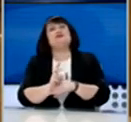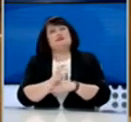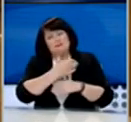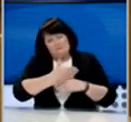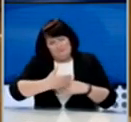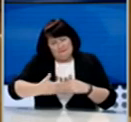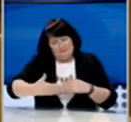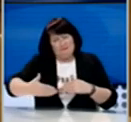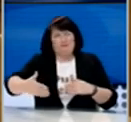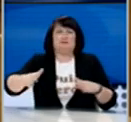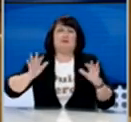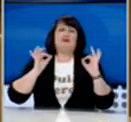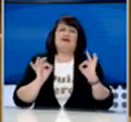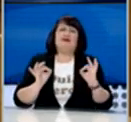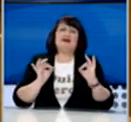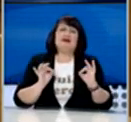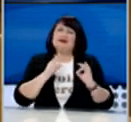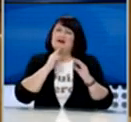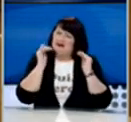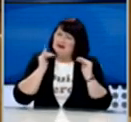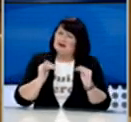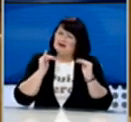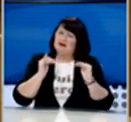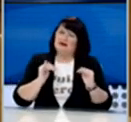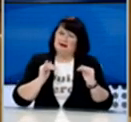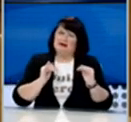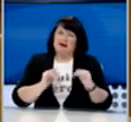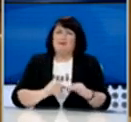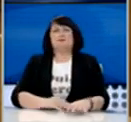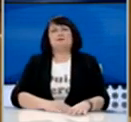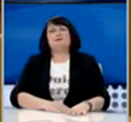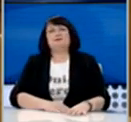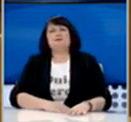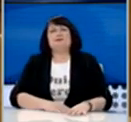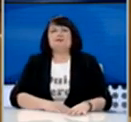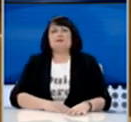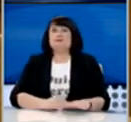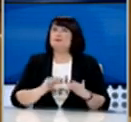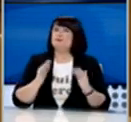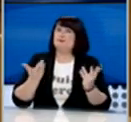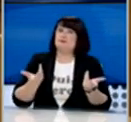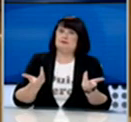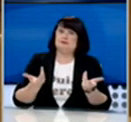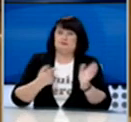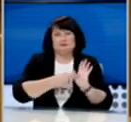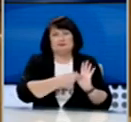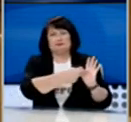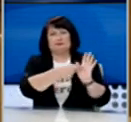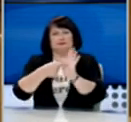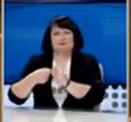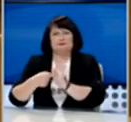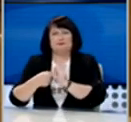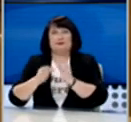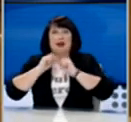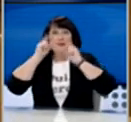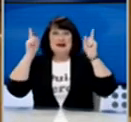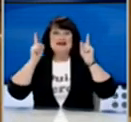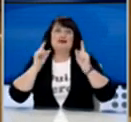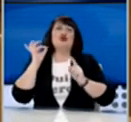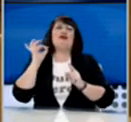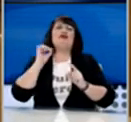περιόδους και μάλιστα περίπου με την ίδια ένταση αφού λοιπόν προσβάλλεται προβάλλεται ως πρωτοφανής η μανία της